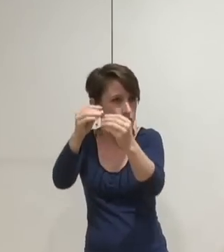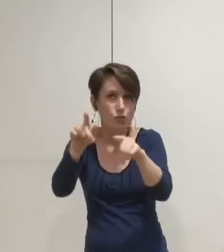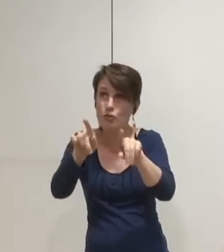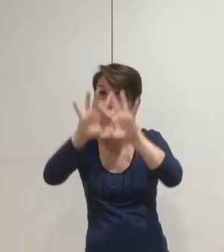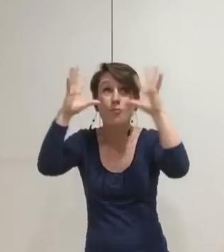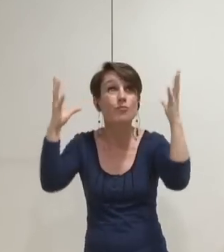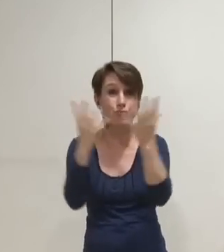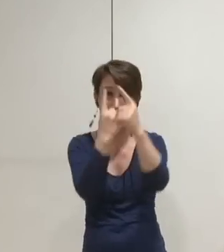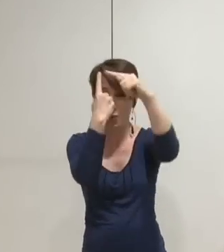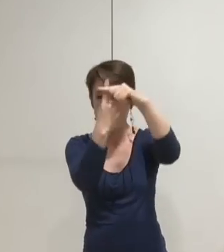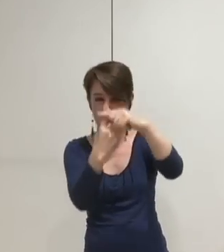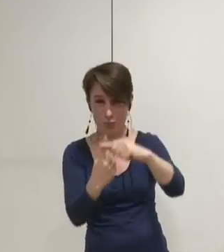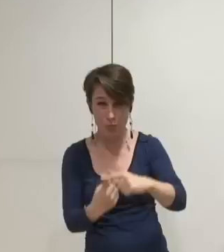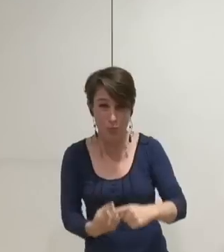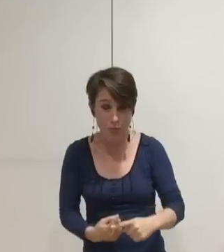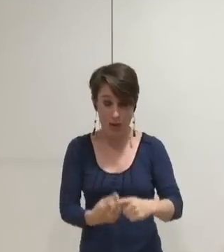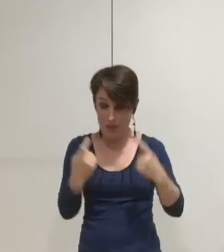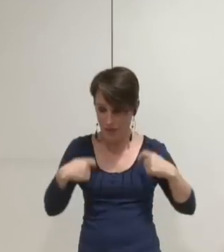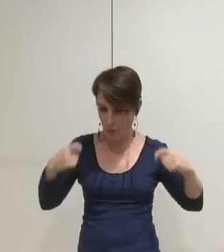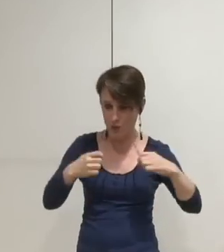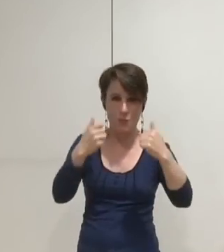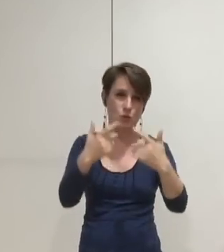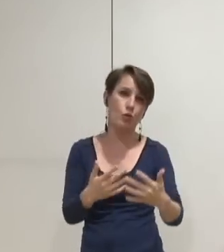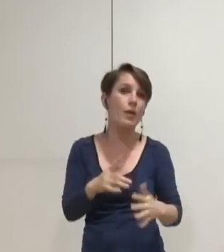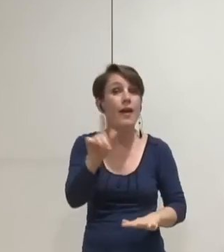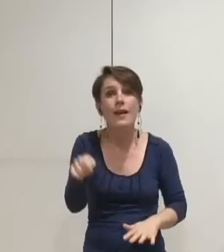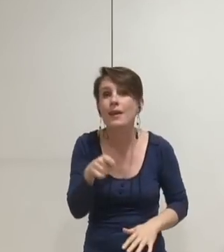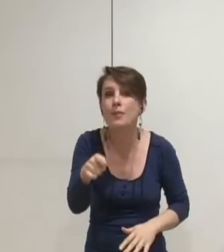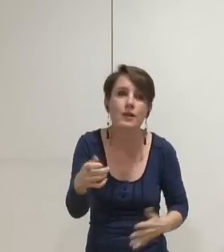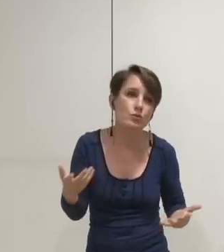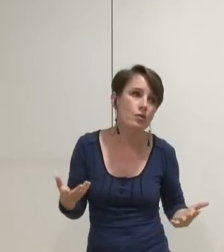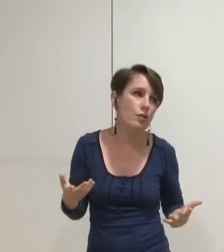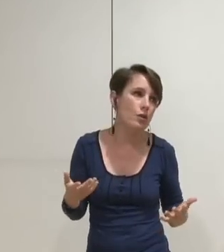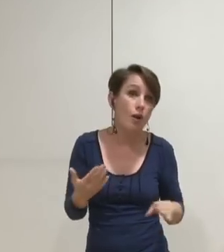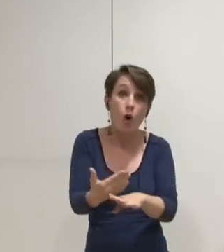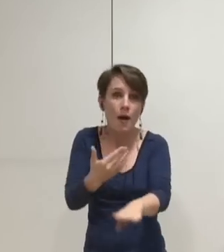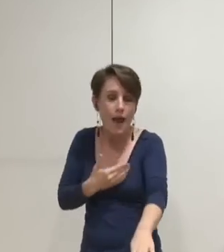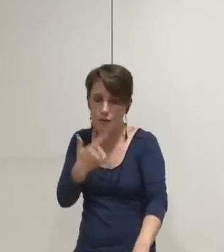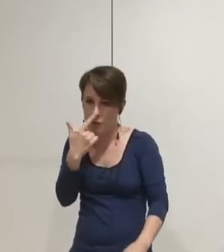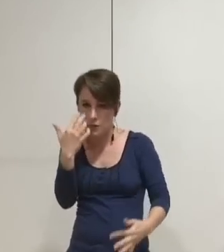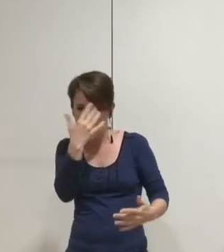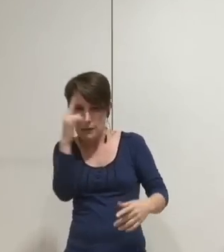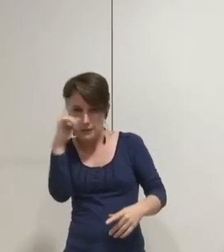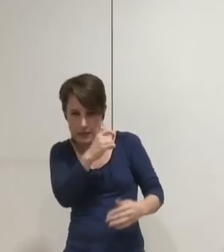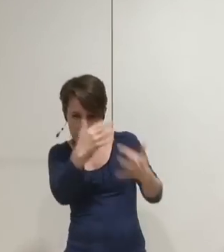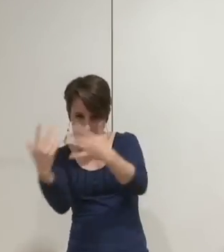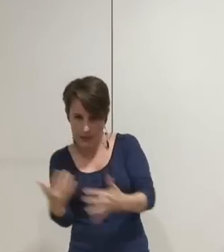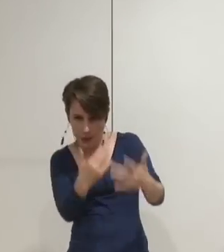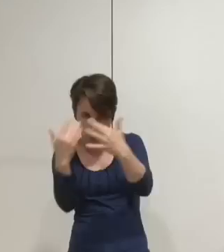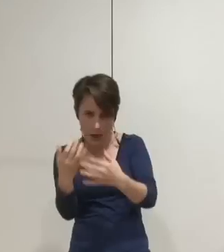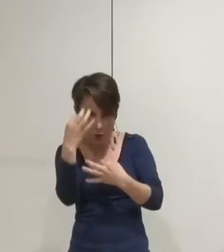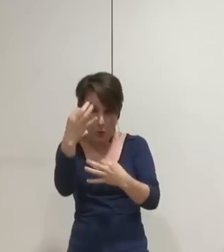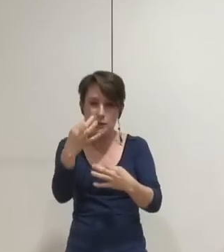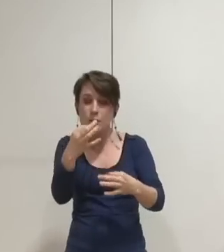coûts pour la collectivité de cette fête et évidemment que ces coûts ils sont difficiles à établir au préalable on essaie de les